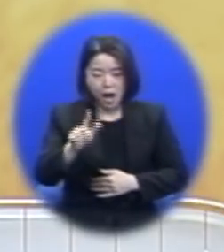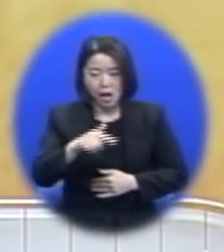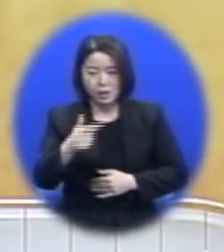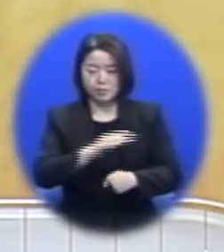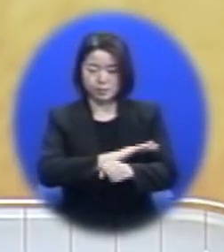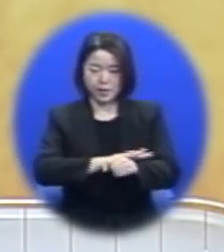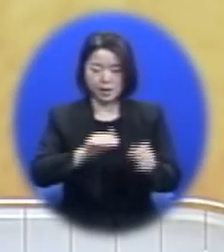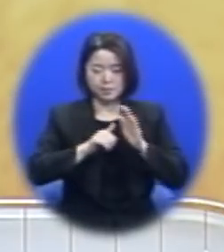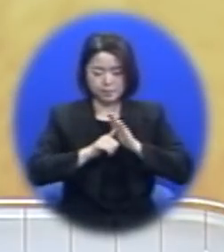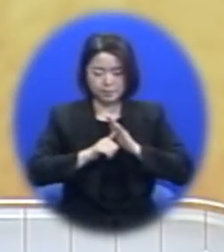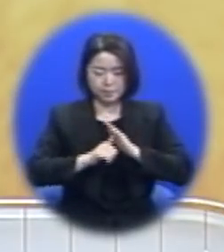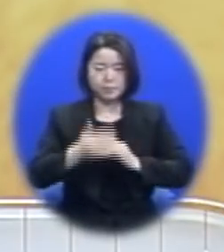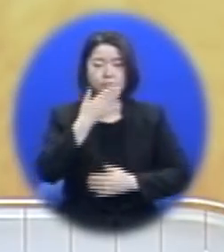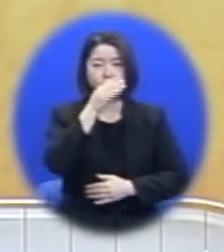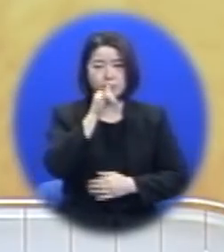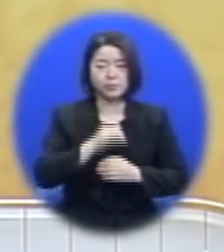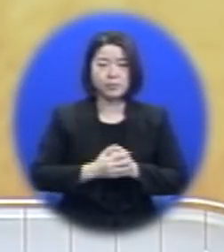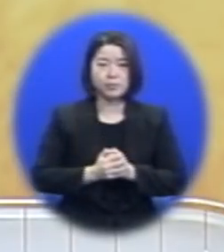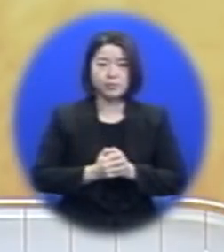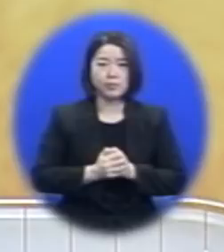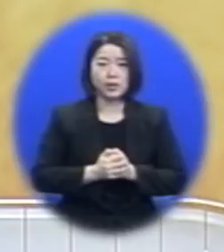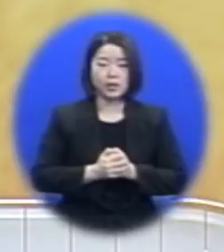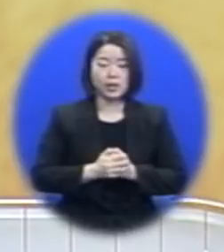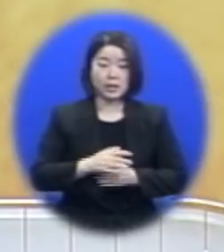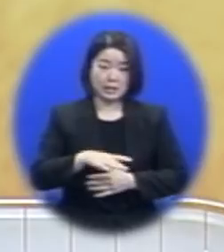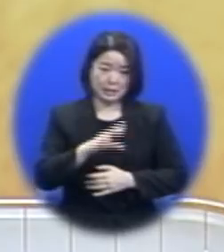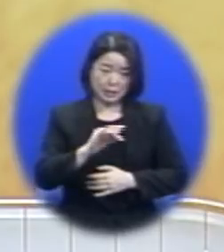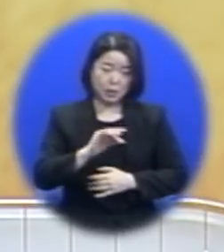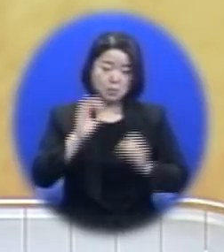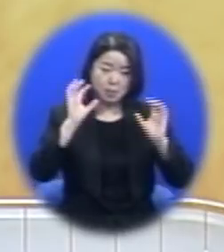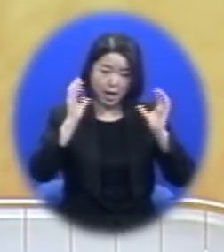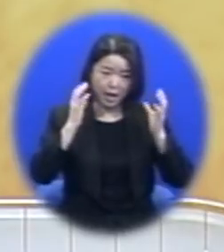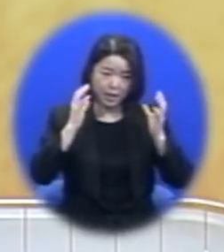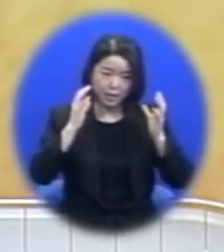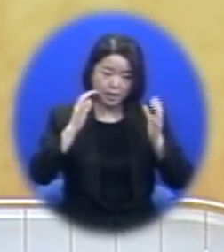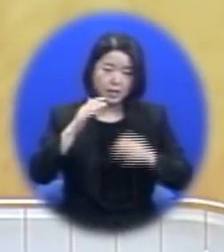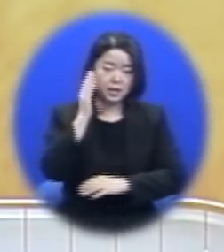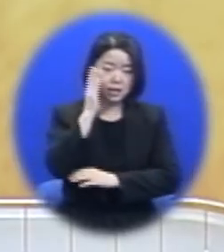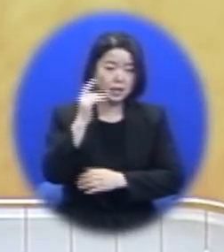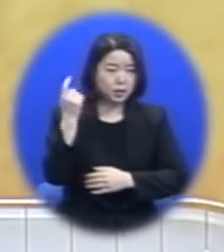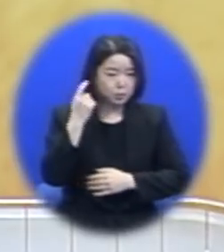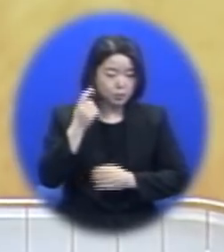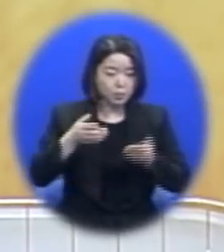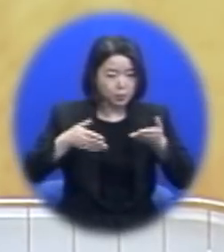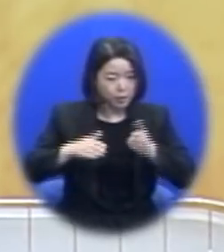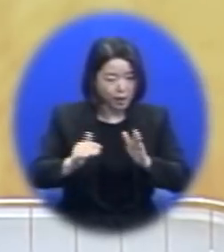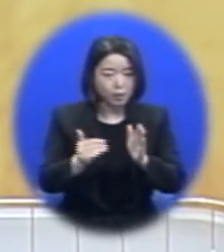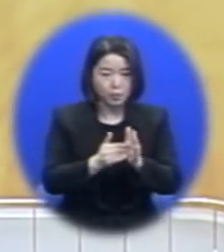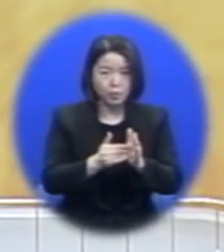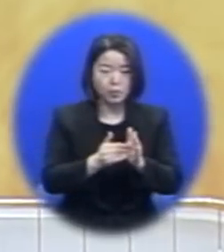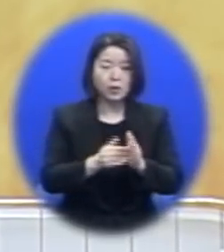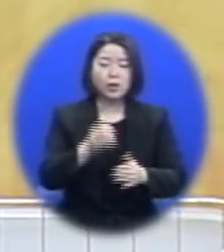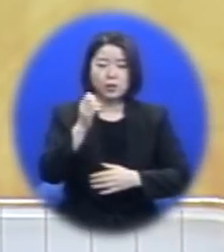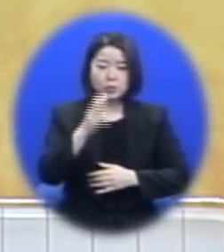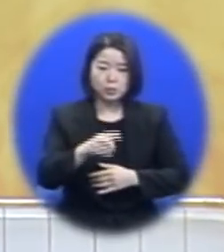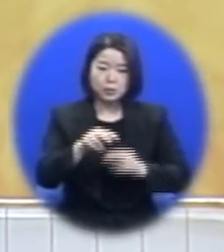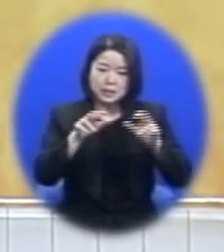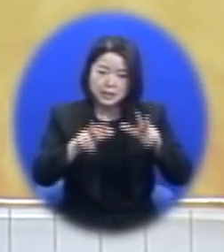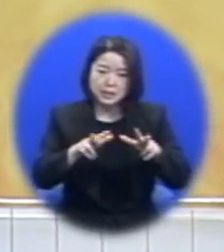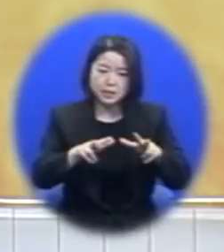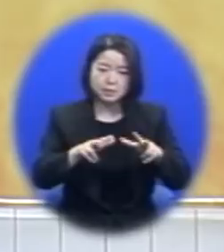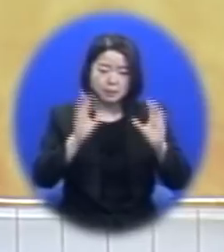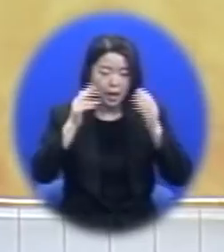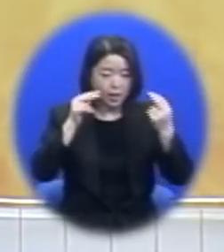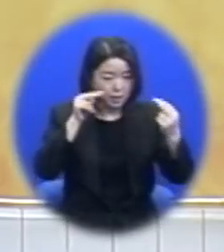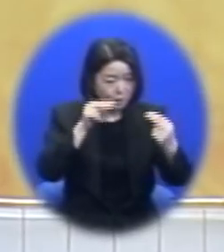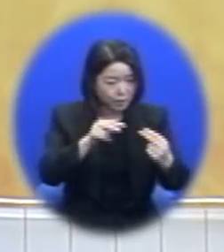있습니다. 처음 아이의 상황을 듣고 아이를 낳고 지금 아이를 마주하고 있는 모든